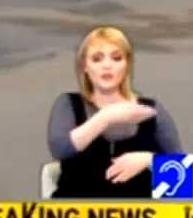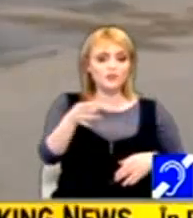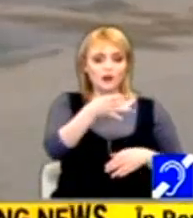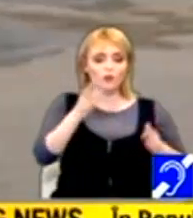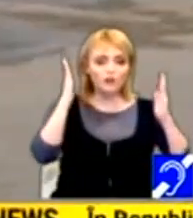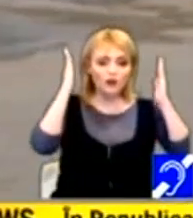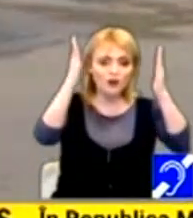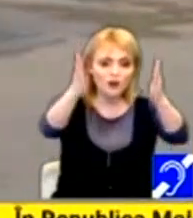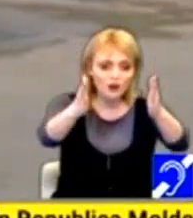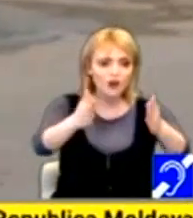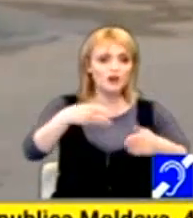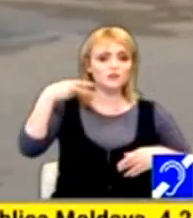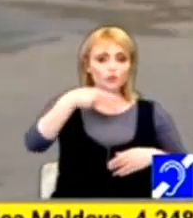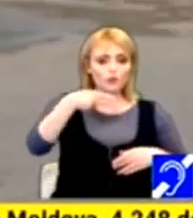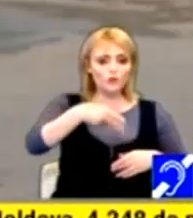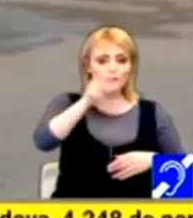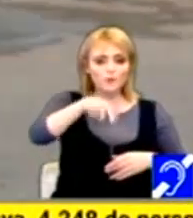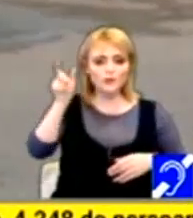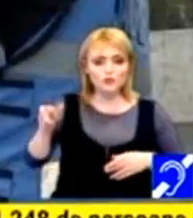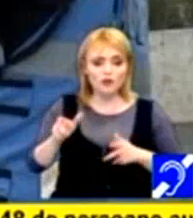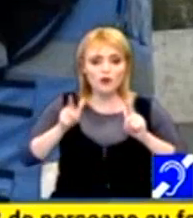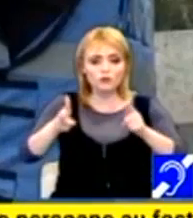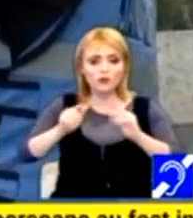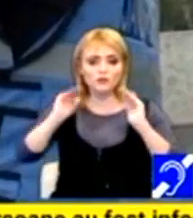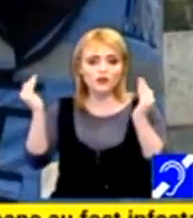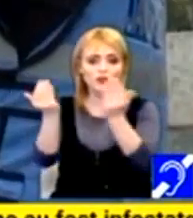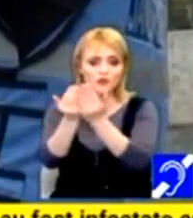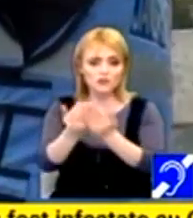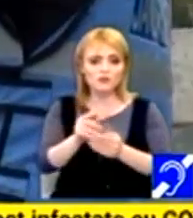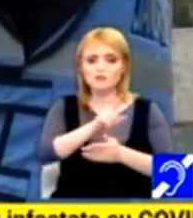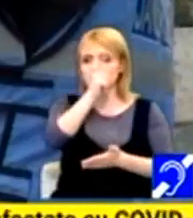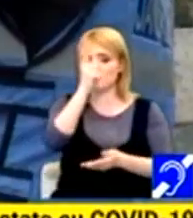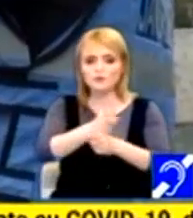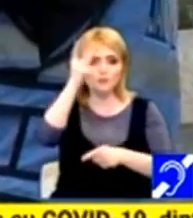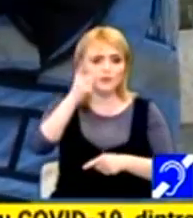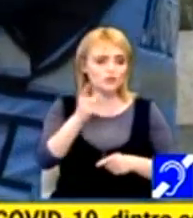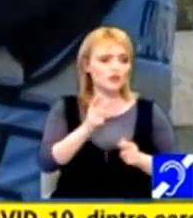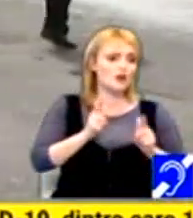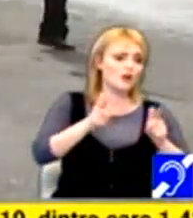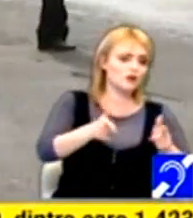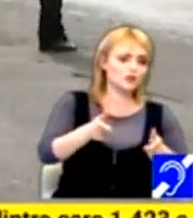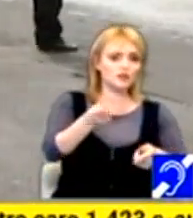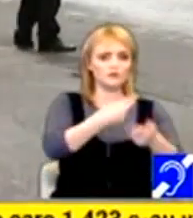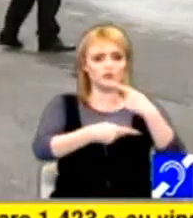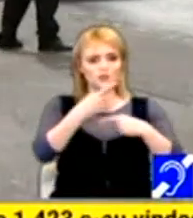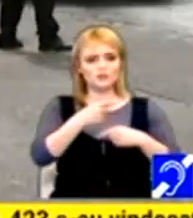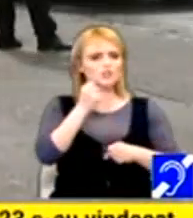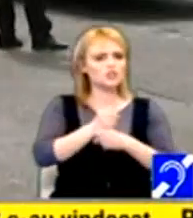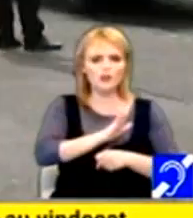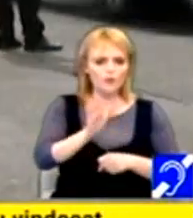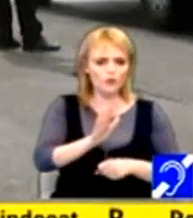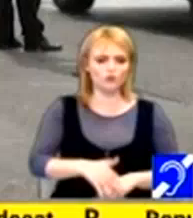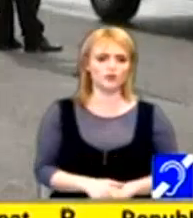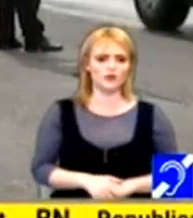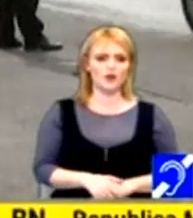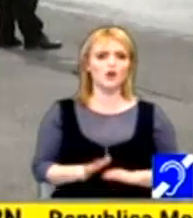circa 2000 de persoane, a intrat în carantină. Nimeni nu poate ieși sau intra decât pentru situații de urgență, nici la serviciu.